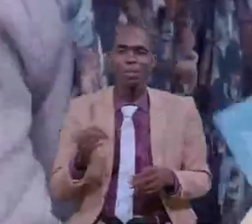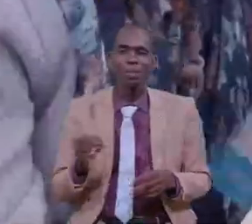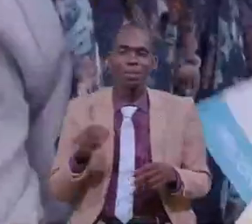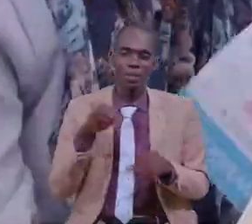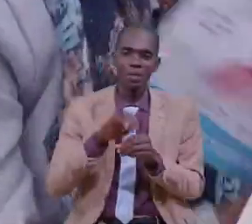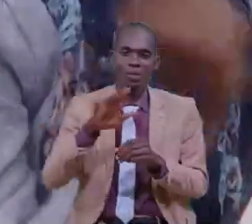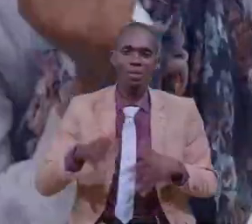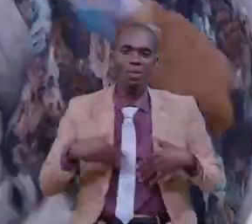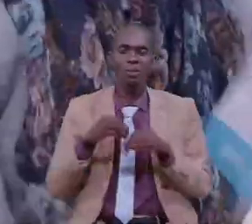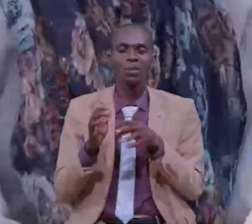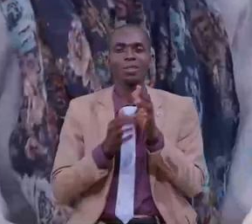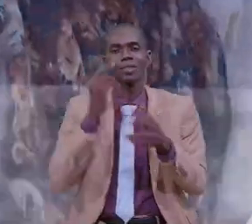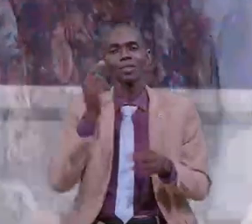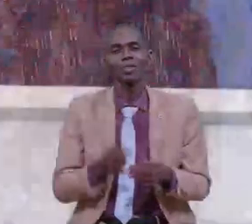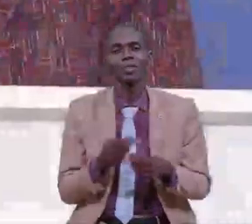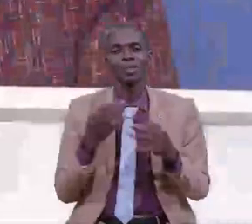Jésus dans ta vie.